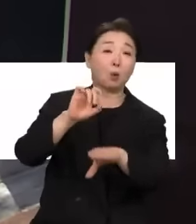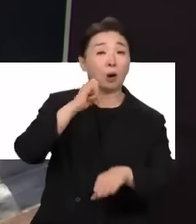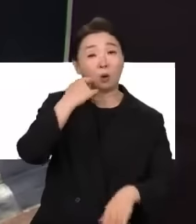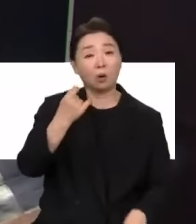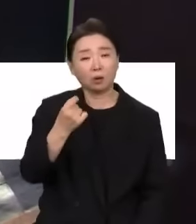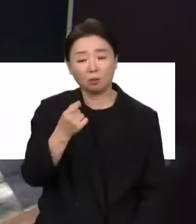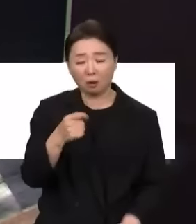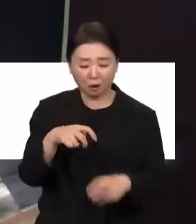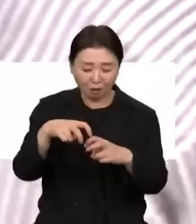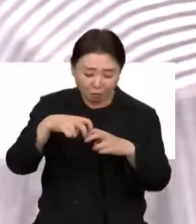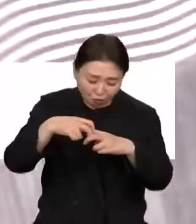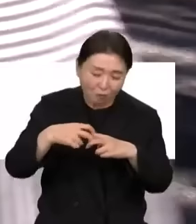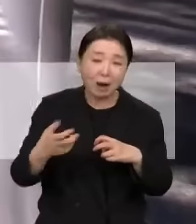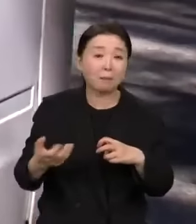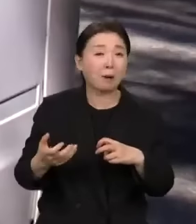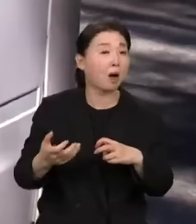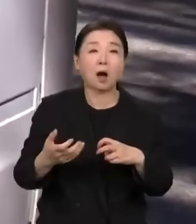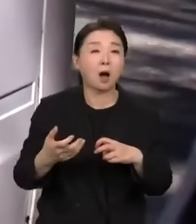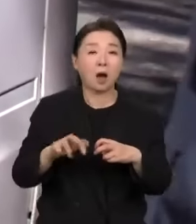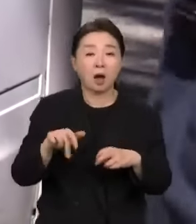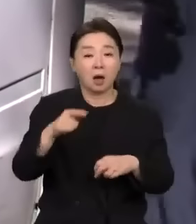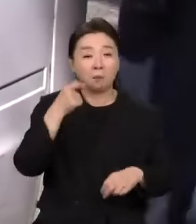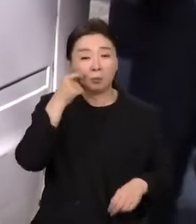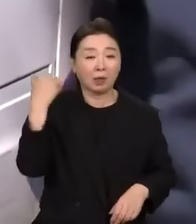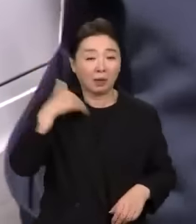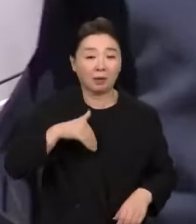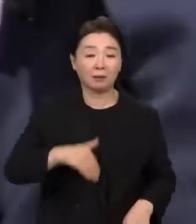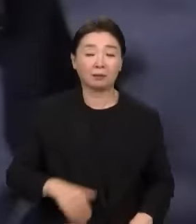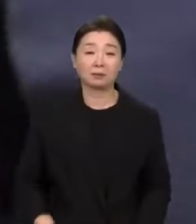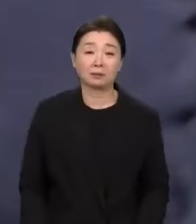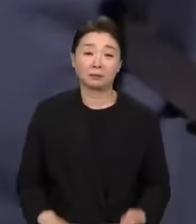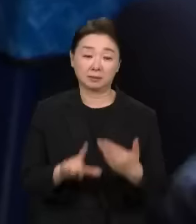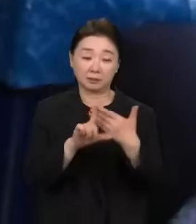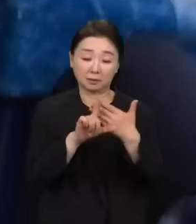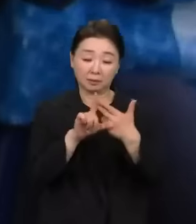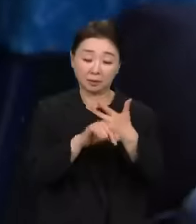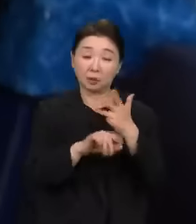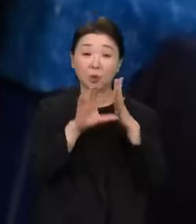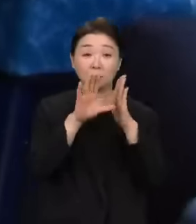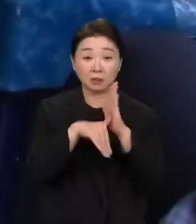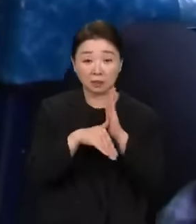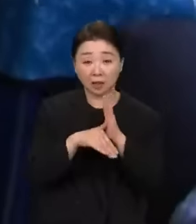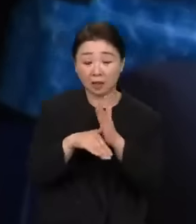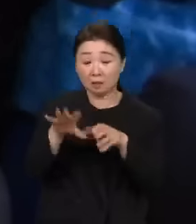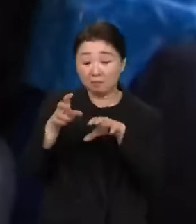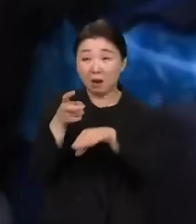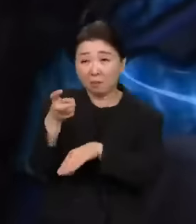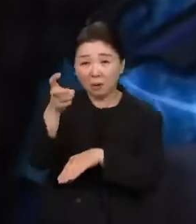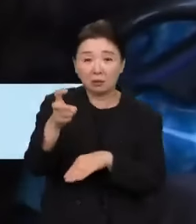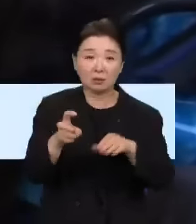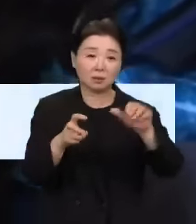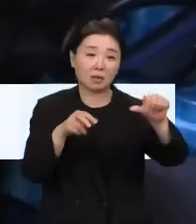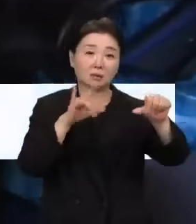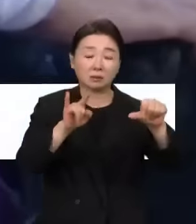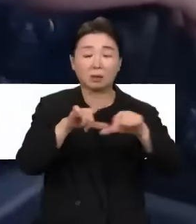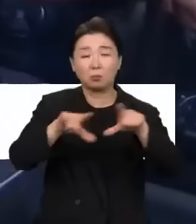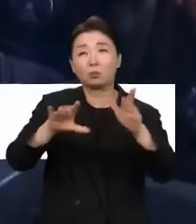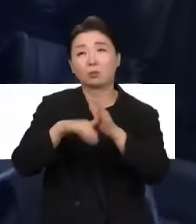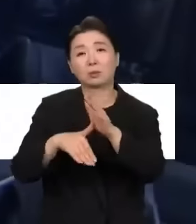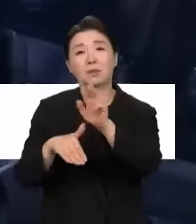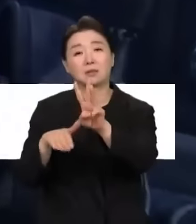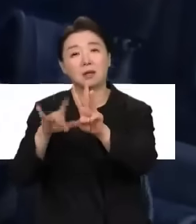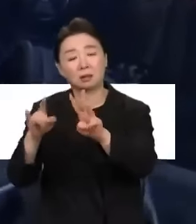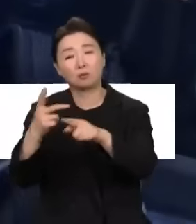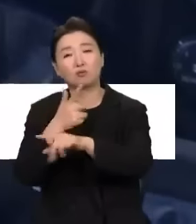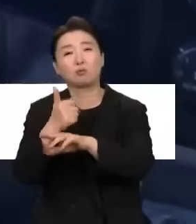무릎 아픈 사람들은. 그런데 지난 7월 이곳을 다니는 마을버스가 5대에서 평일엔 3대,